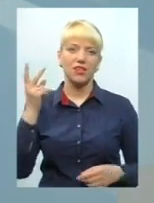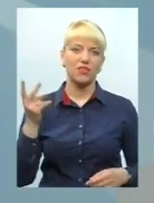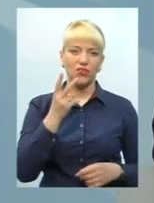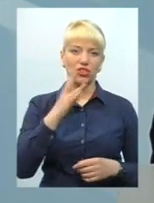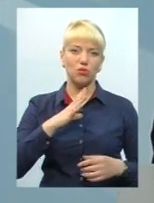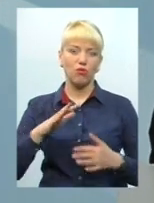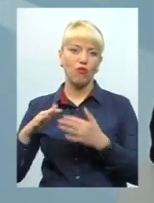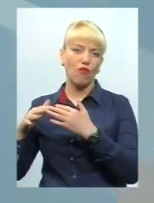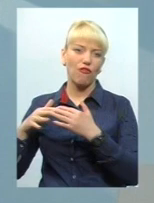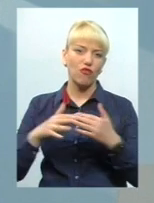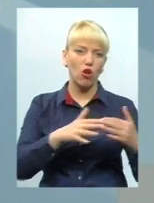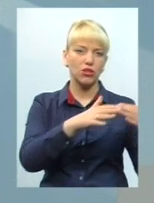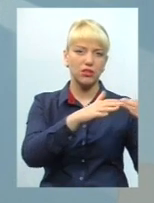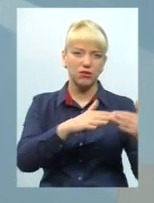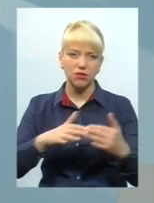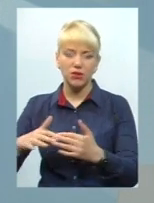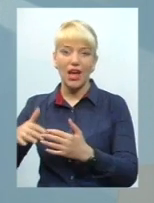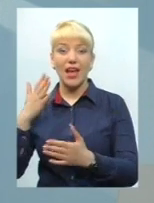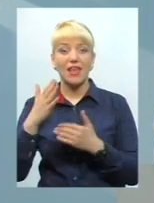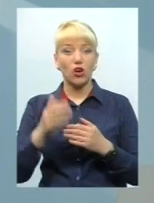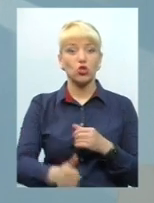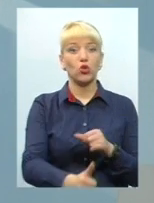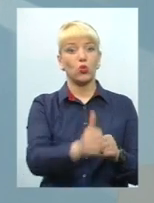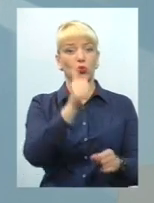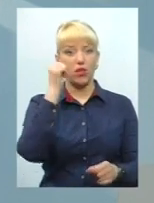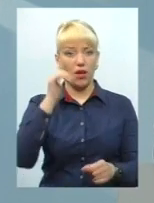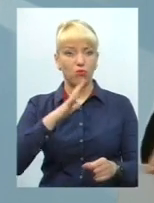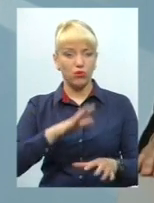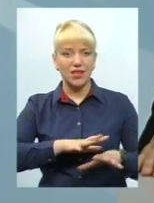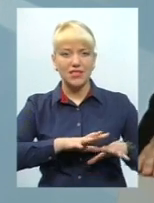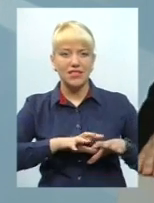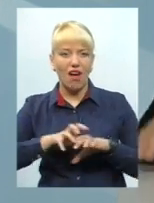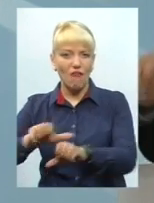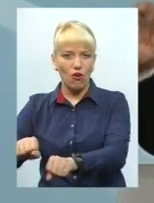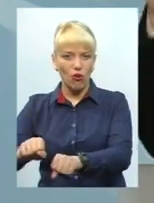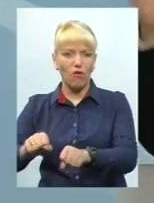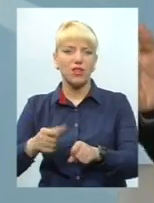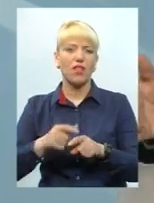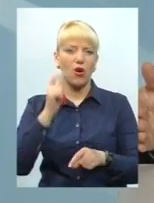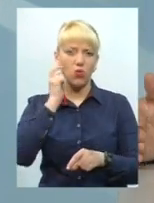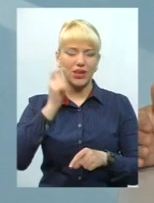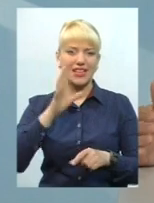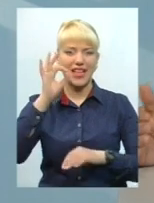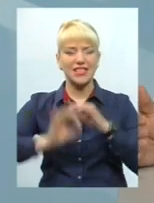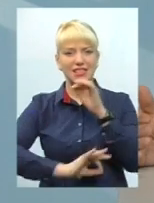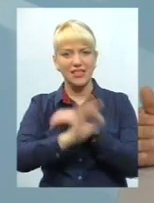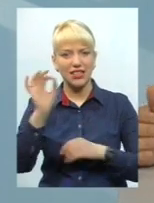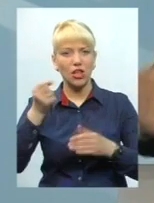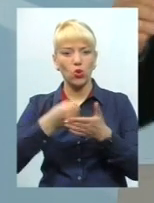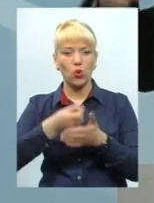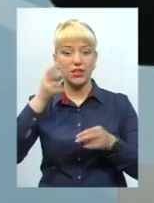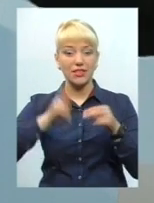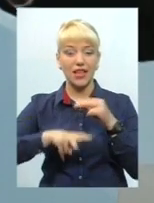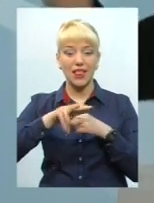фронт повністю. І якщо туди майже була завойована Україна, значить, на схід до кінця листопада,